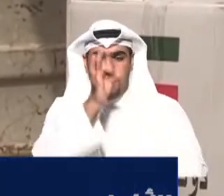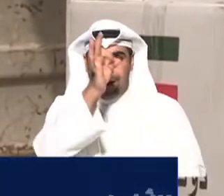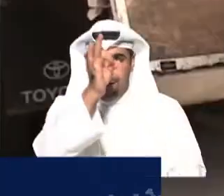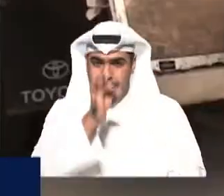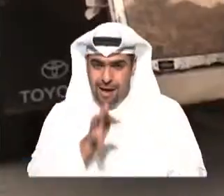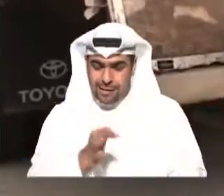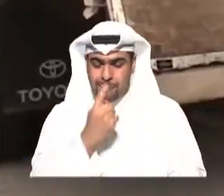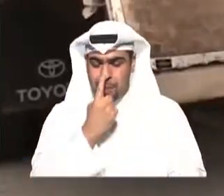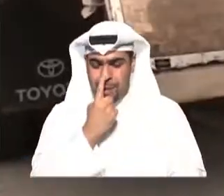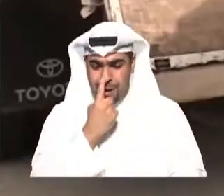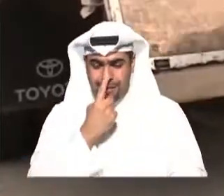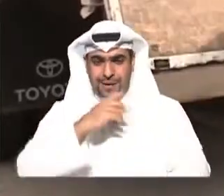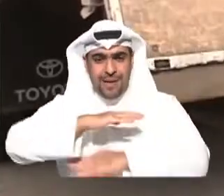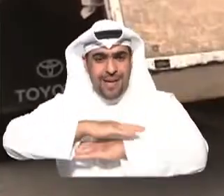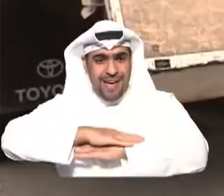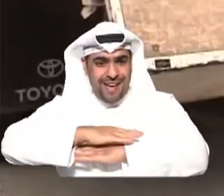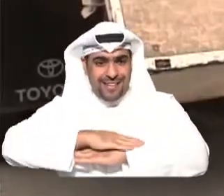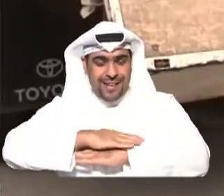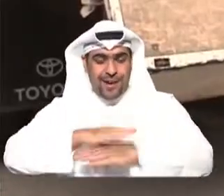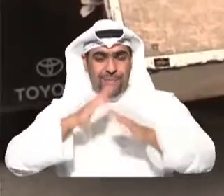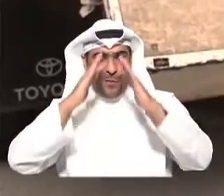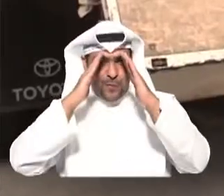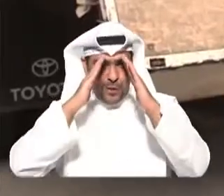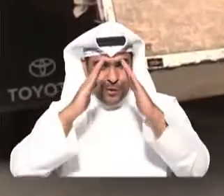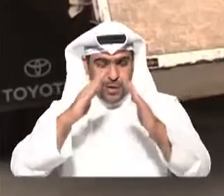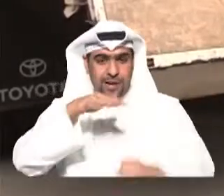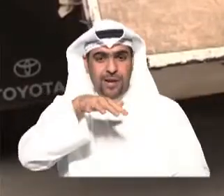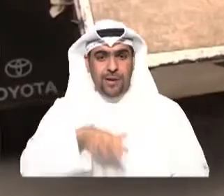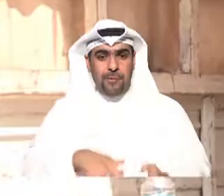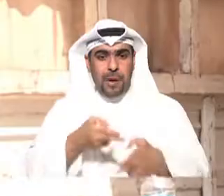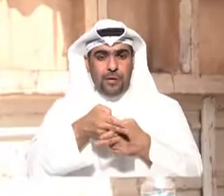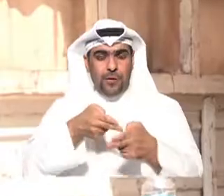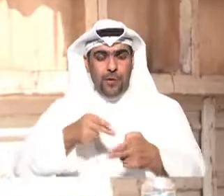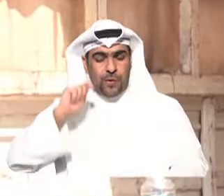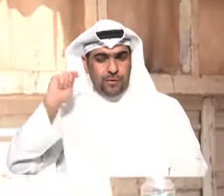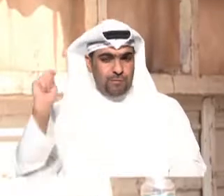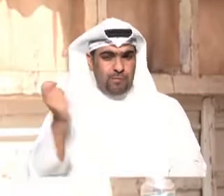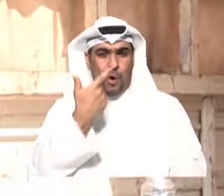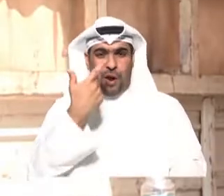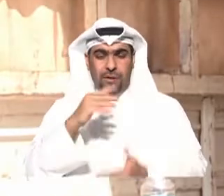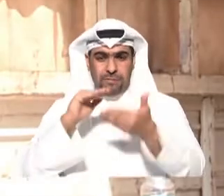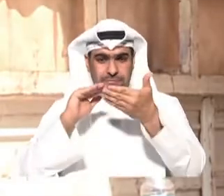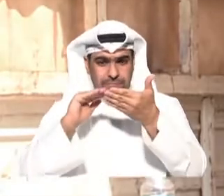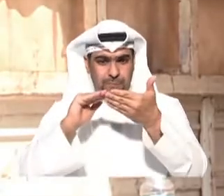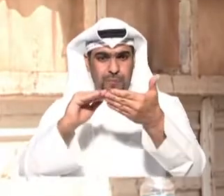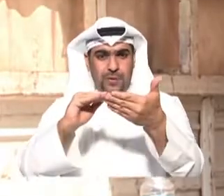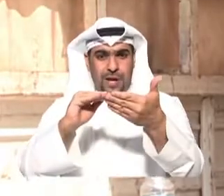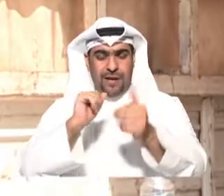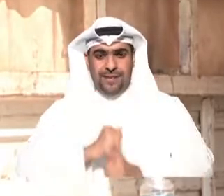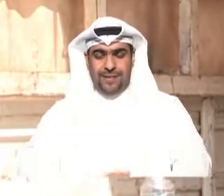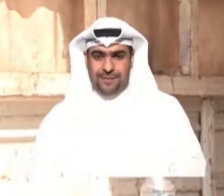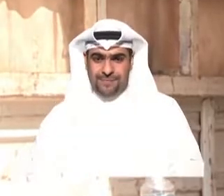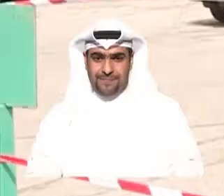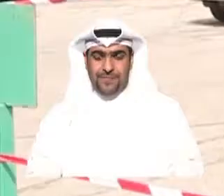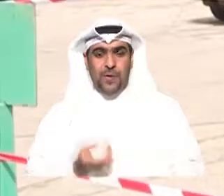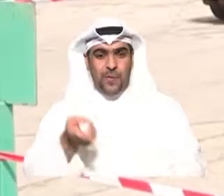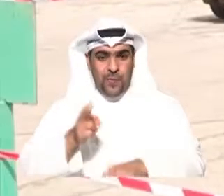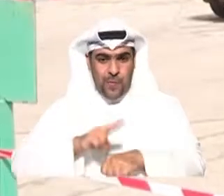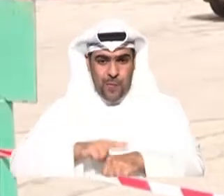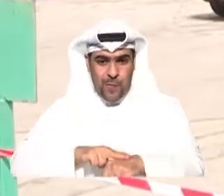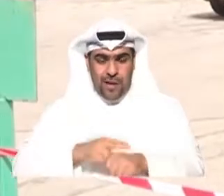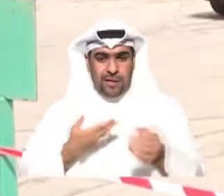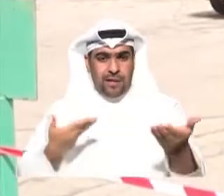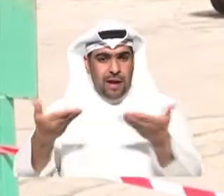ترسخ تعاليم الانسانيه لاسراعها بتلبيه نداء المتضررين وتثبيت العلاقات الوطيده